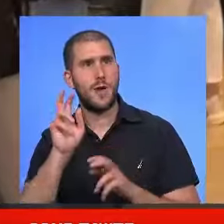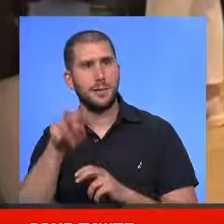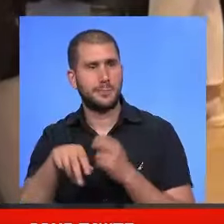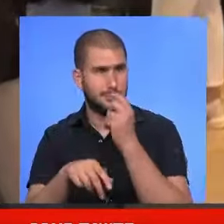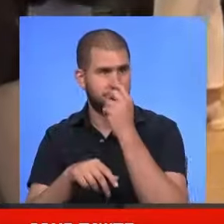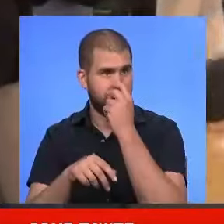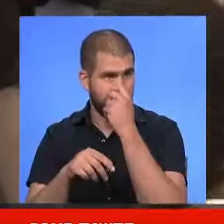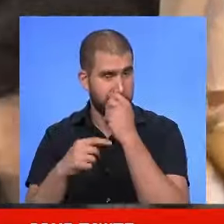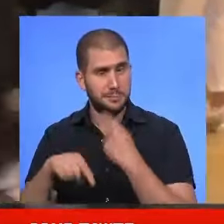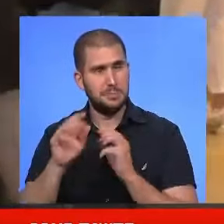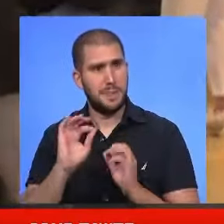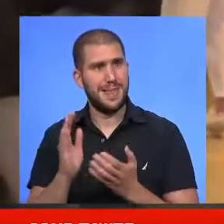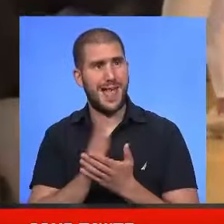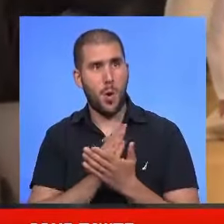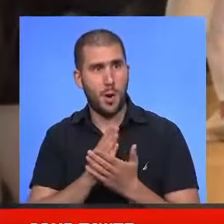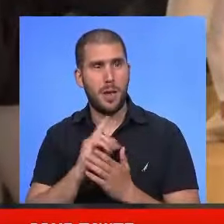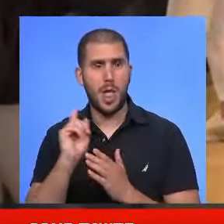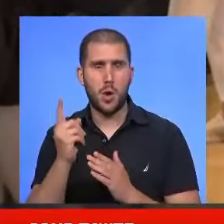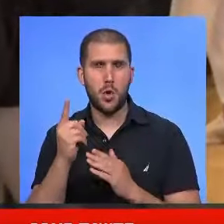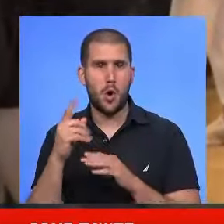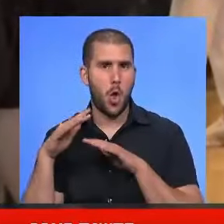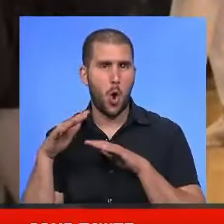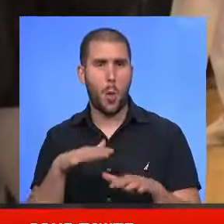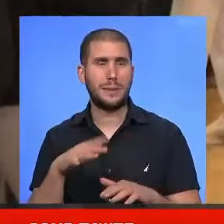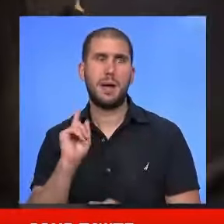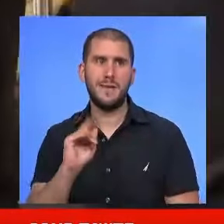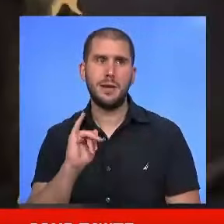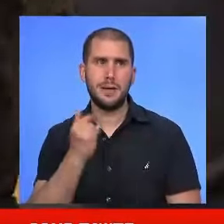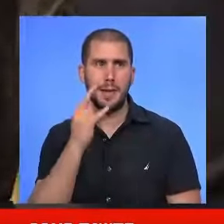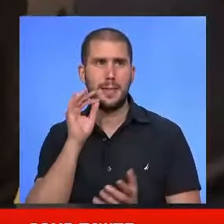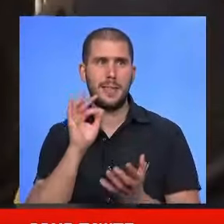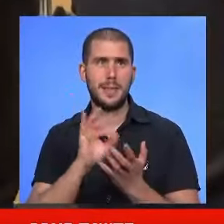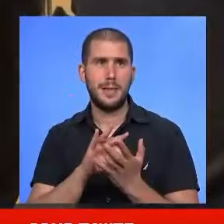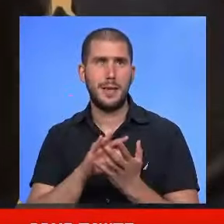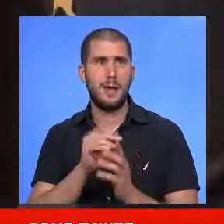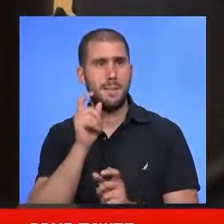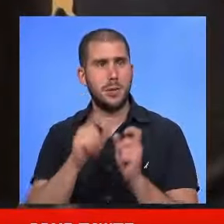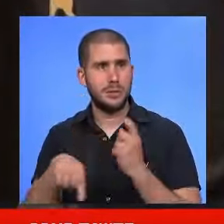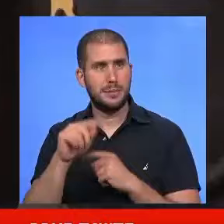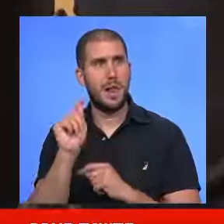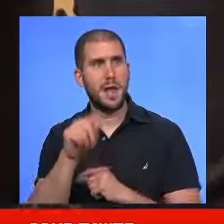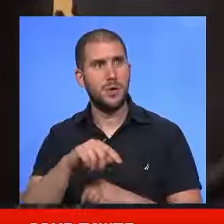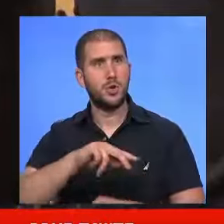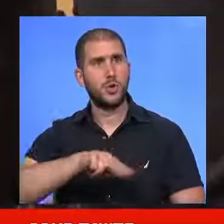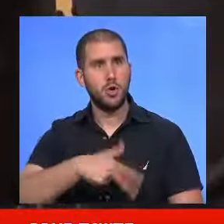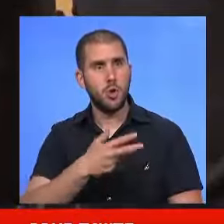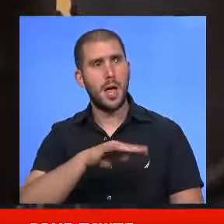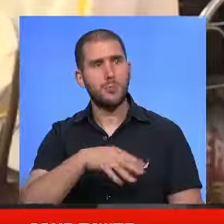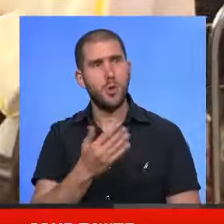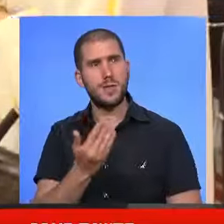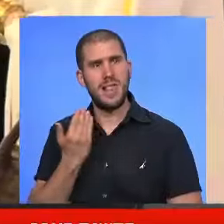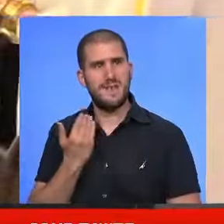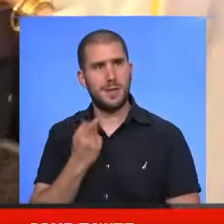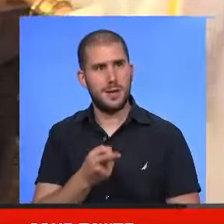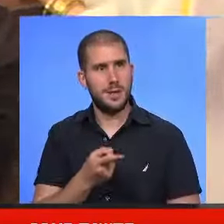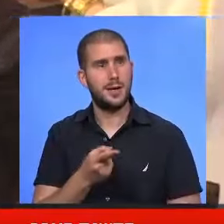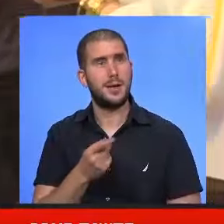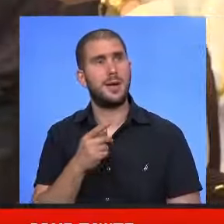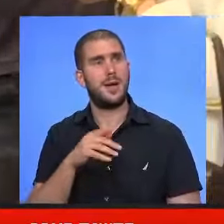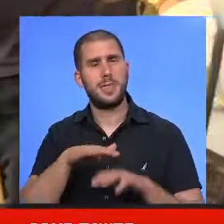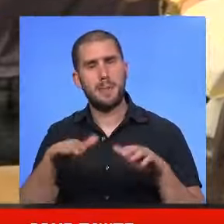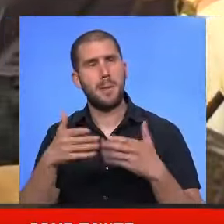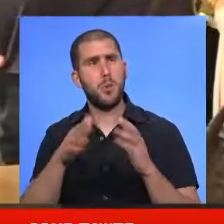אז אנחנו באמת ערוכים לכל העומסים האלה, אבל אנחנו כן מציינים בפני הנוסעים להגיע 3-4 שעות לפני, עד דלפקים